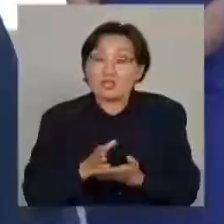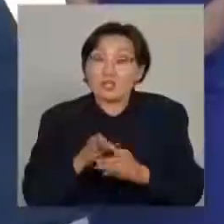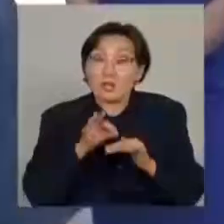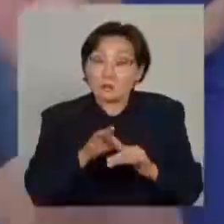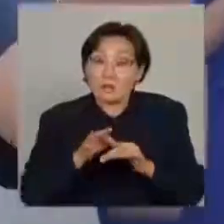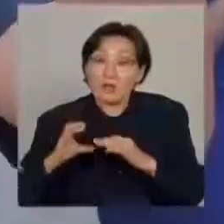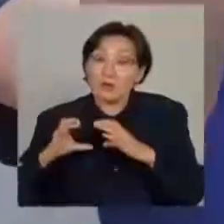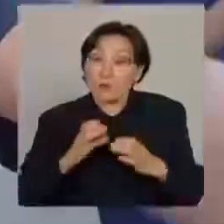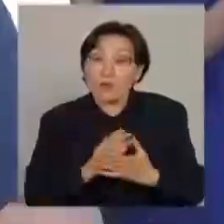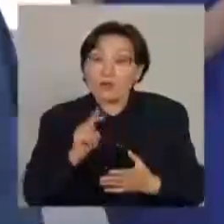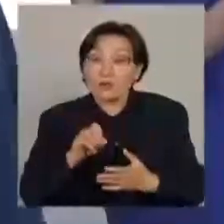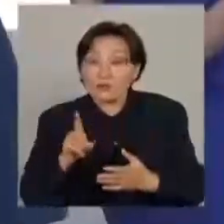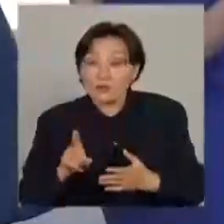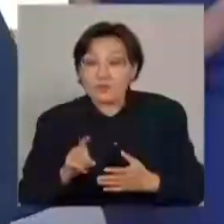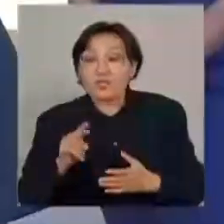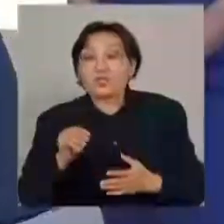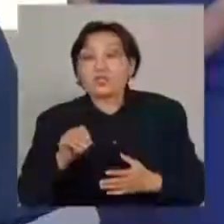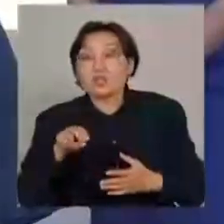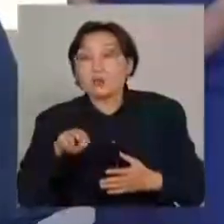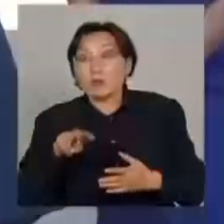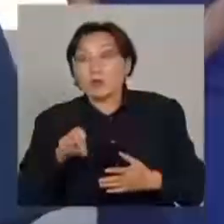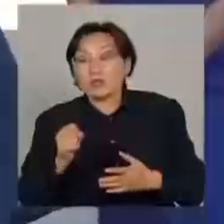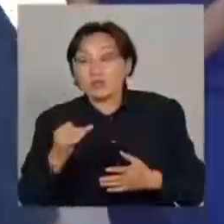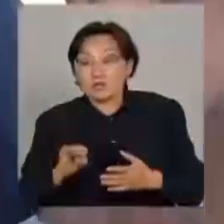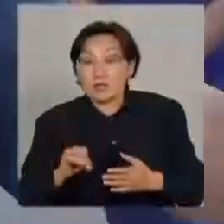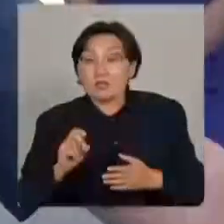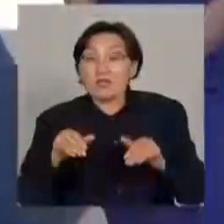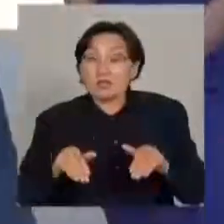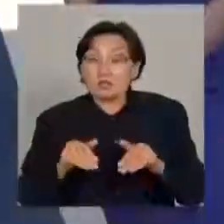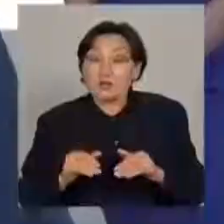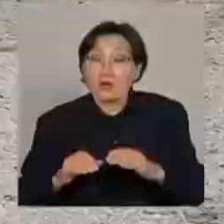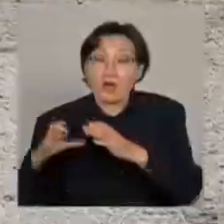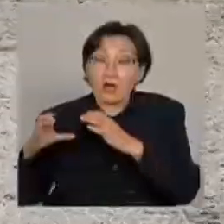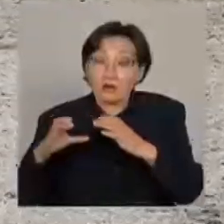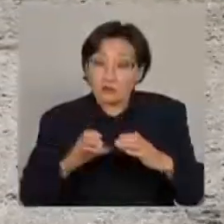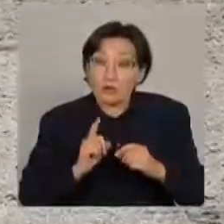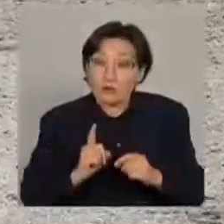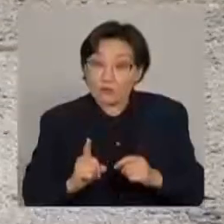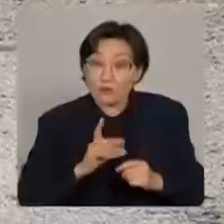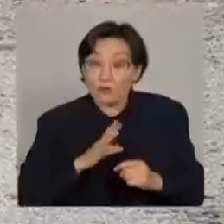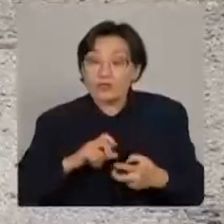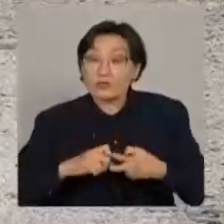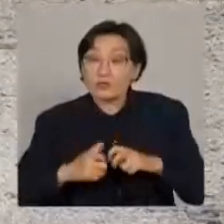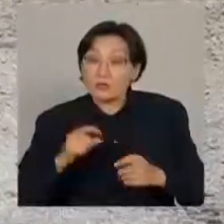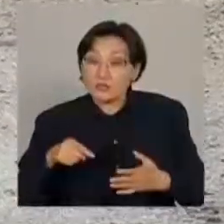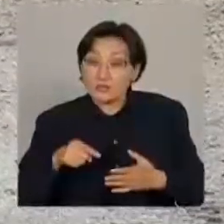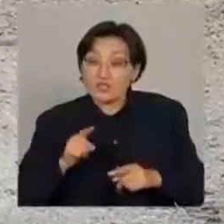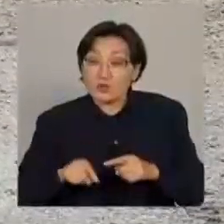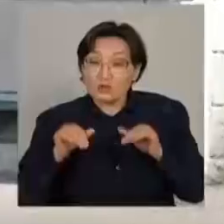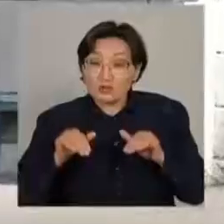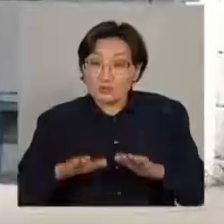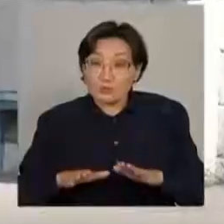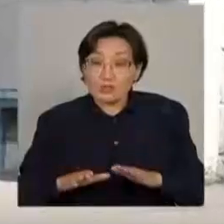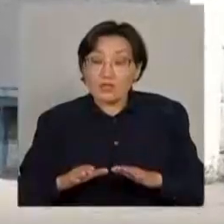Оның ар жағы киіз бар, Жалпақсай бар, тіптен Қаскелеңінің өзіне автобус қатынайды. Көпшілік түйткілді мәселенің тездетіп